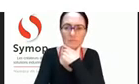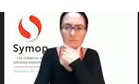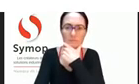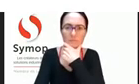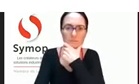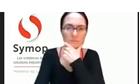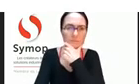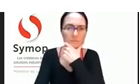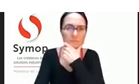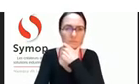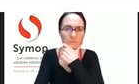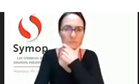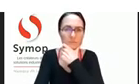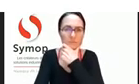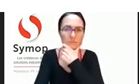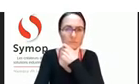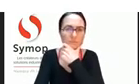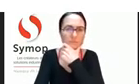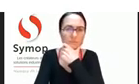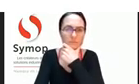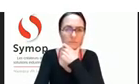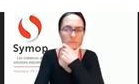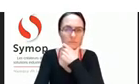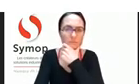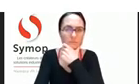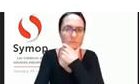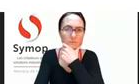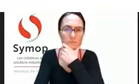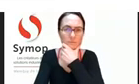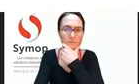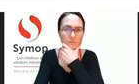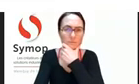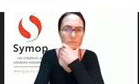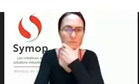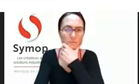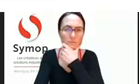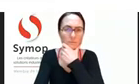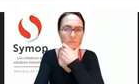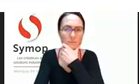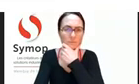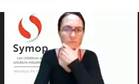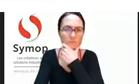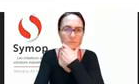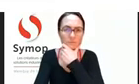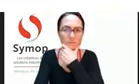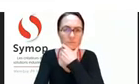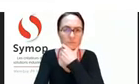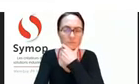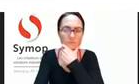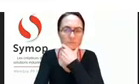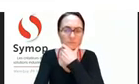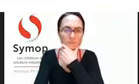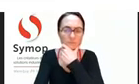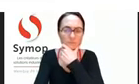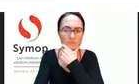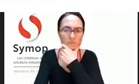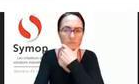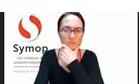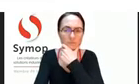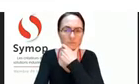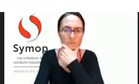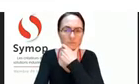développement étaient la surveillance en continu des aliments critiques, comme je l'ai dit, pour la maintenance, mais aussi dans le développement